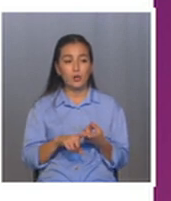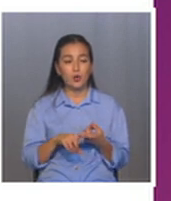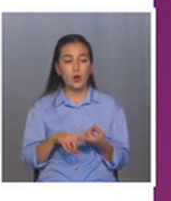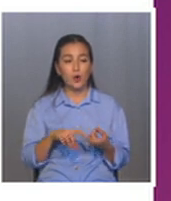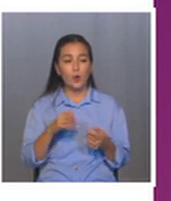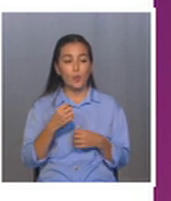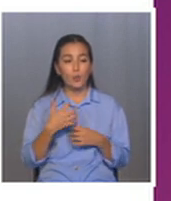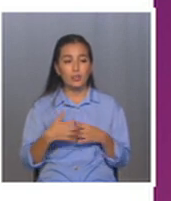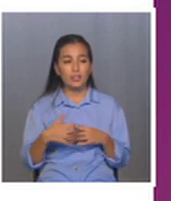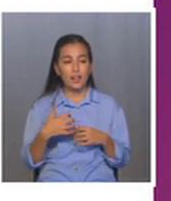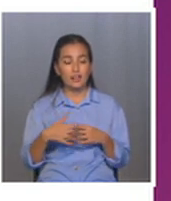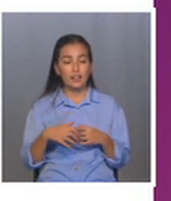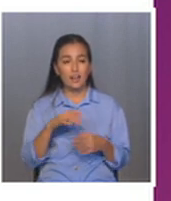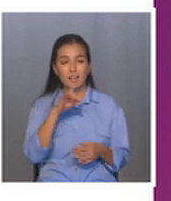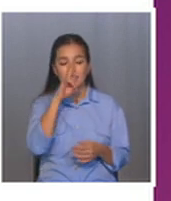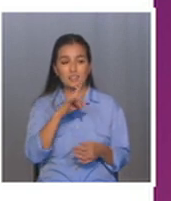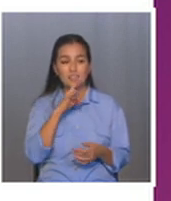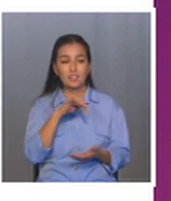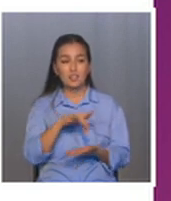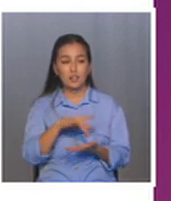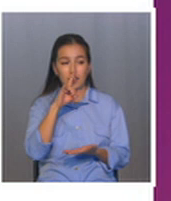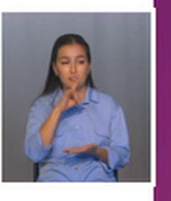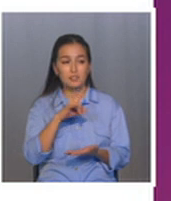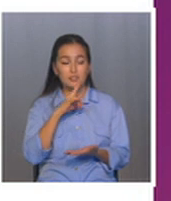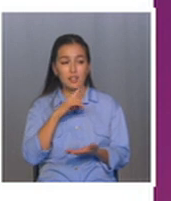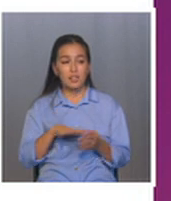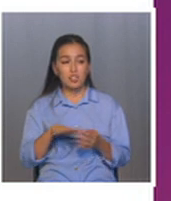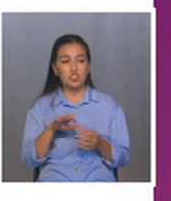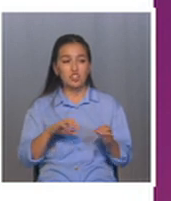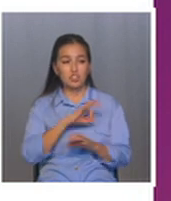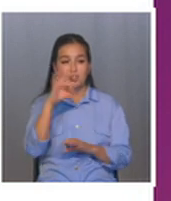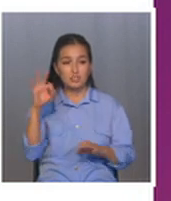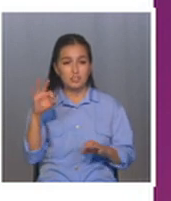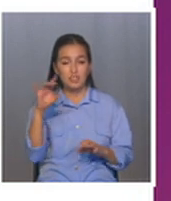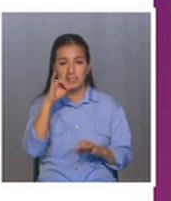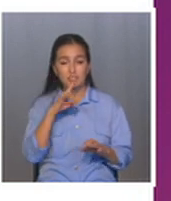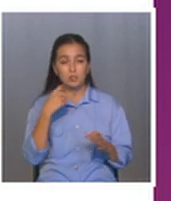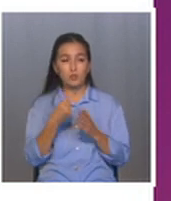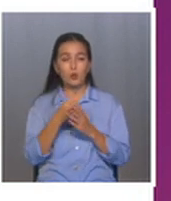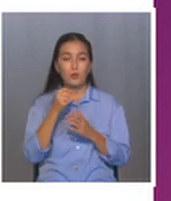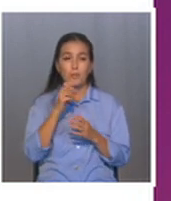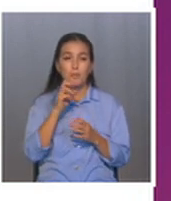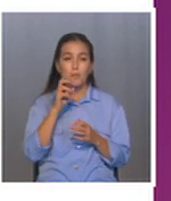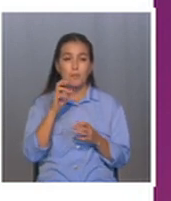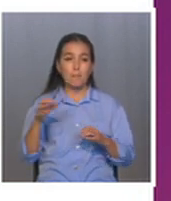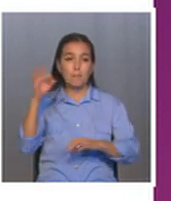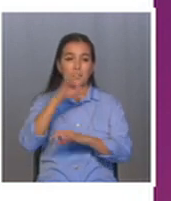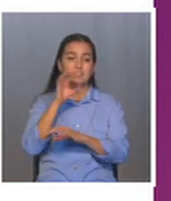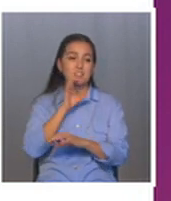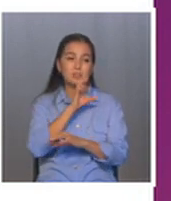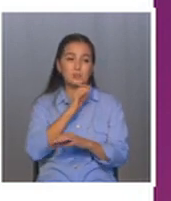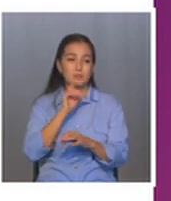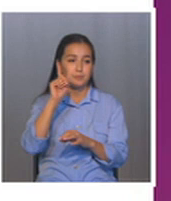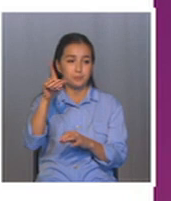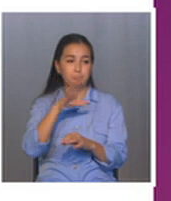Орталық Қазақстан аумағынан Шығыс Қазақстан мен Батыс Сібірге жеткен. Арал теңізін